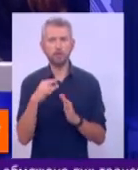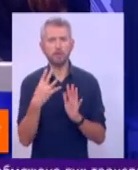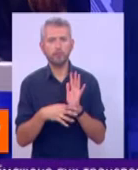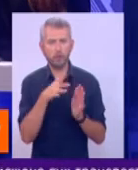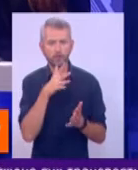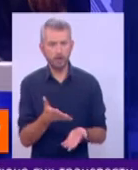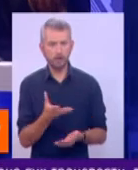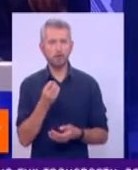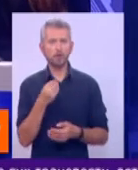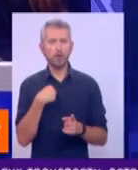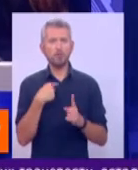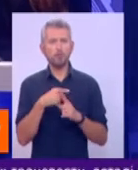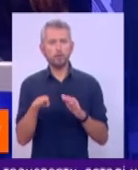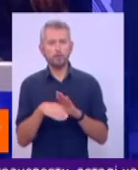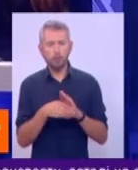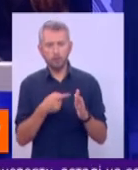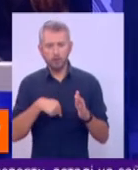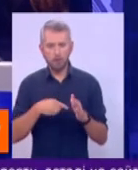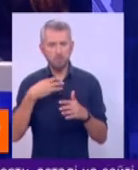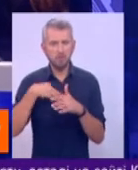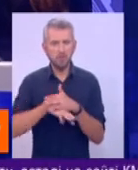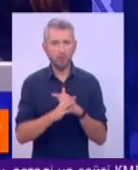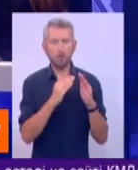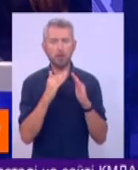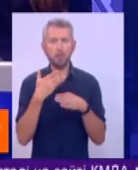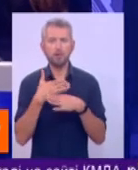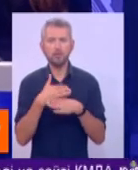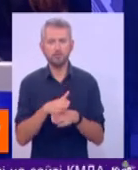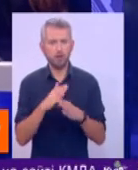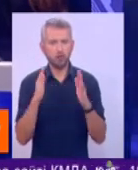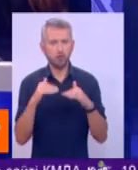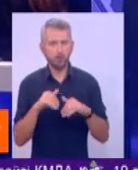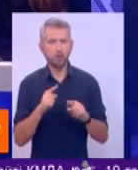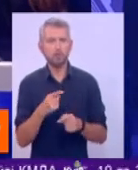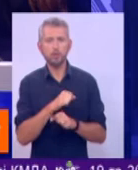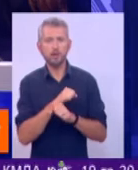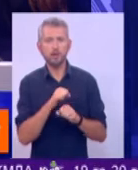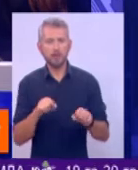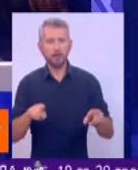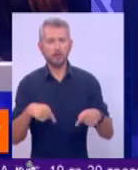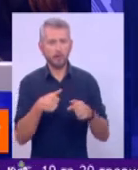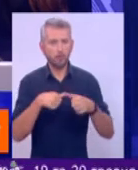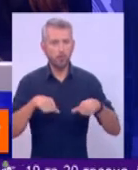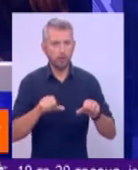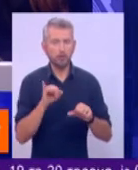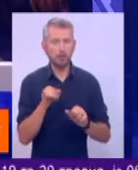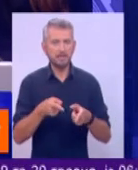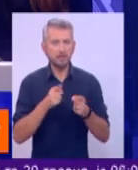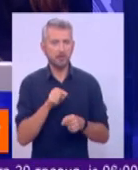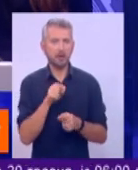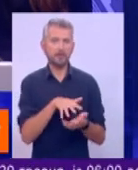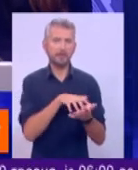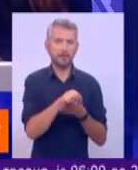лет. Еще плюс под нами идет метро. Дома трещат, рушатся. Почему нельзя создать комиссию и действительно их